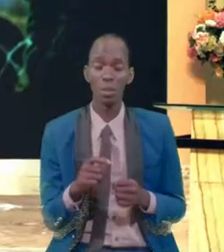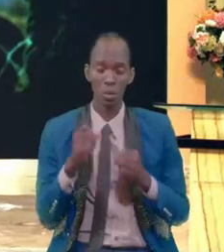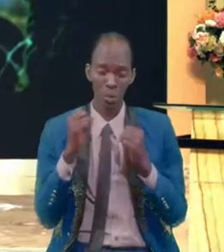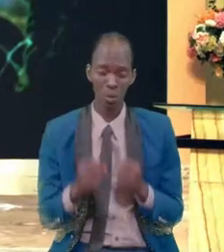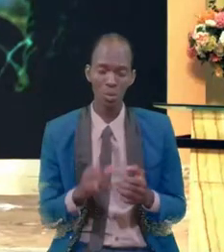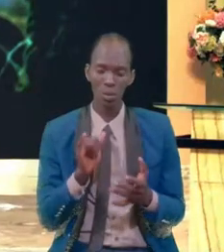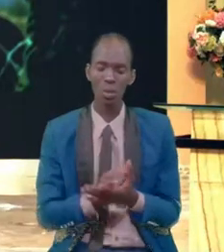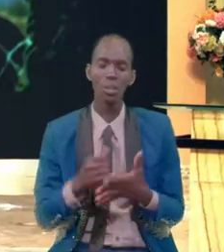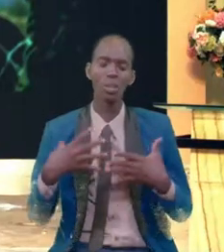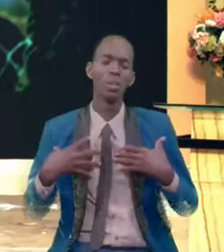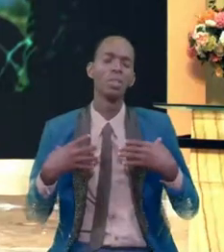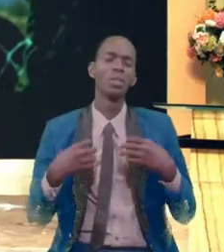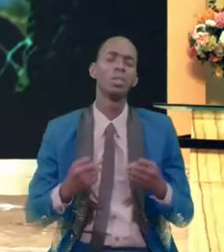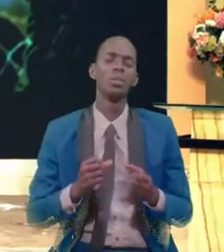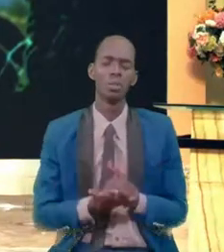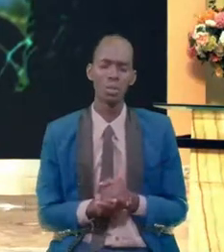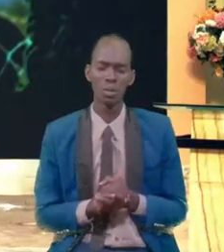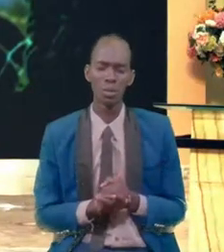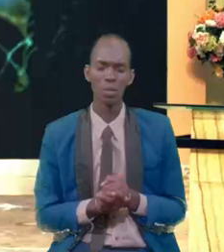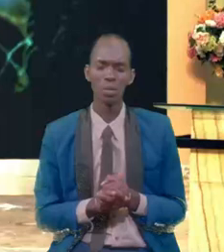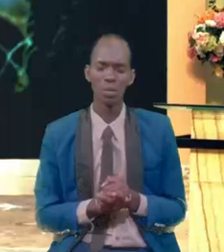La puissance qui guérit.